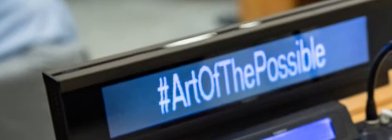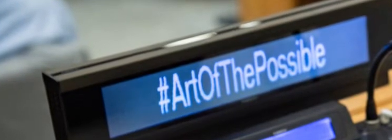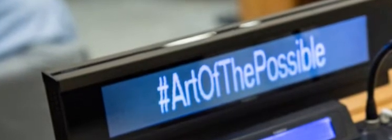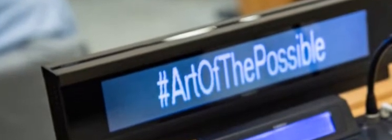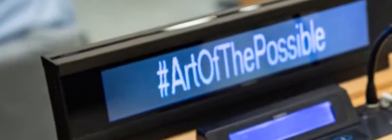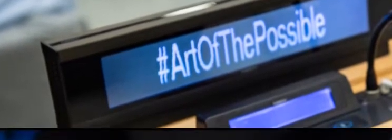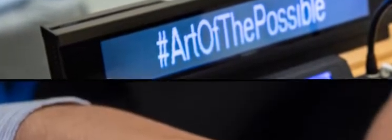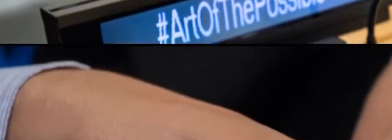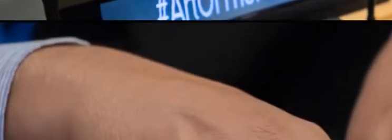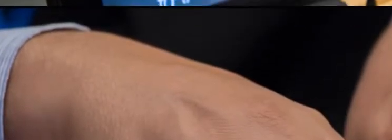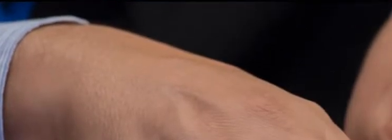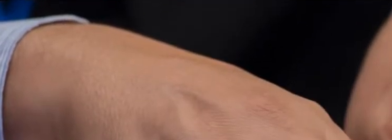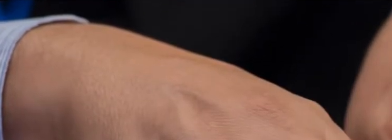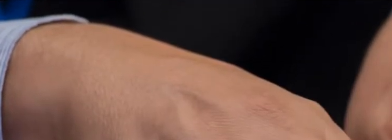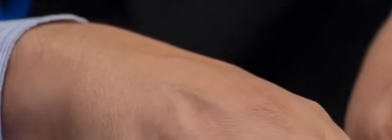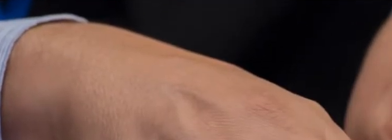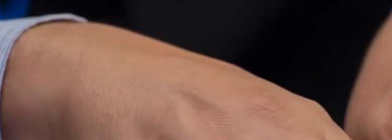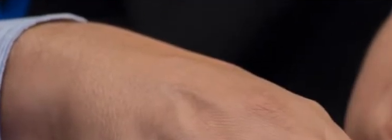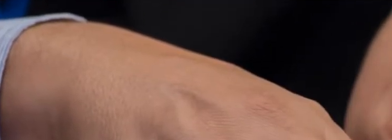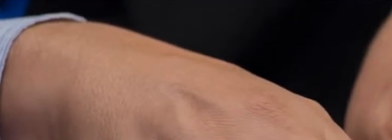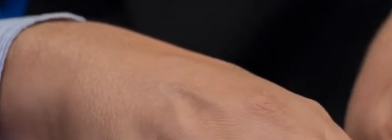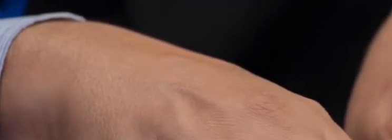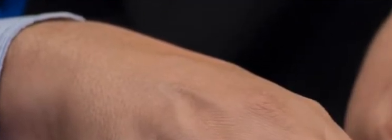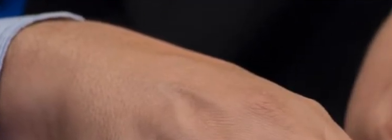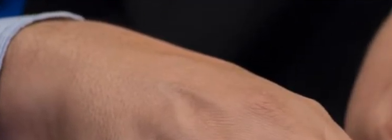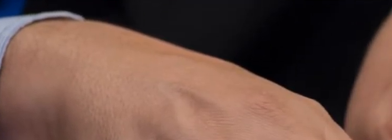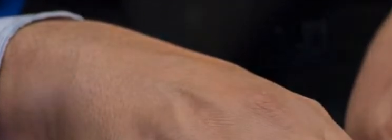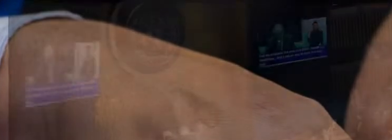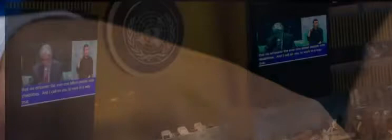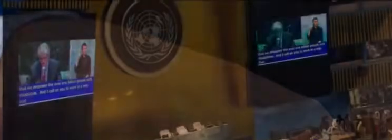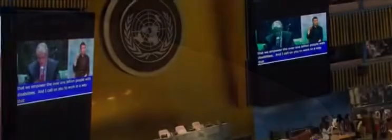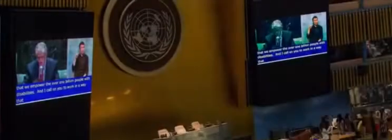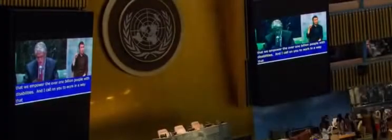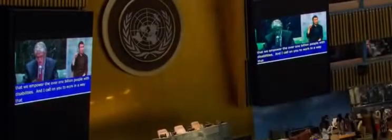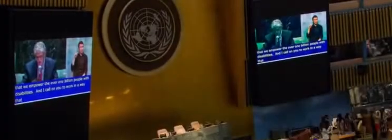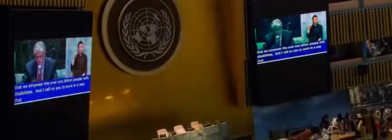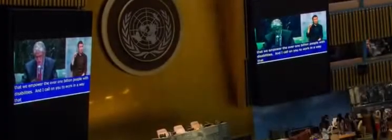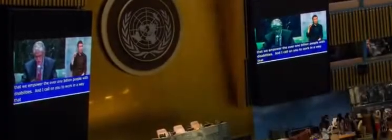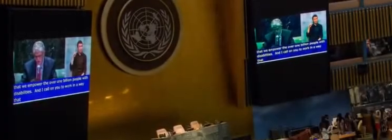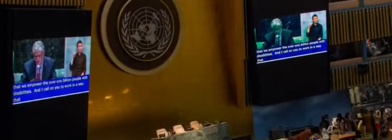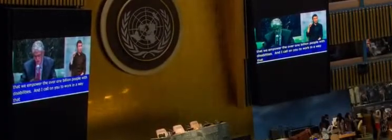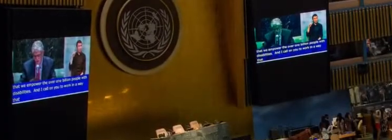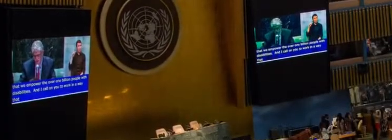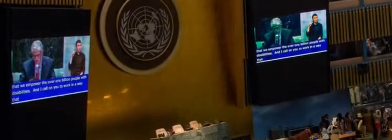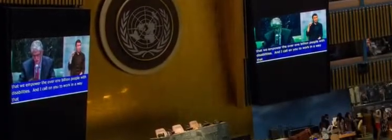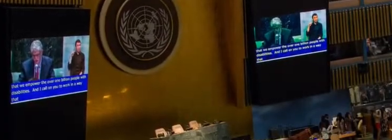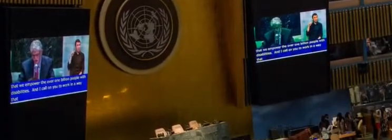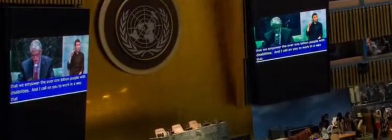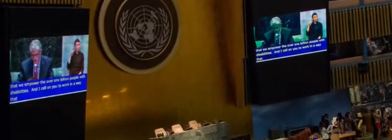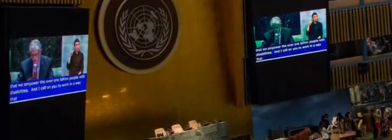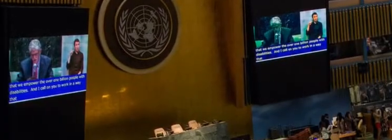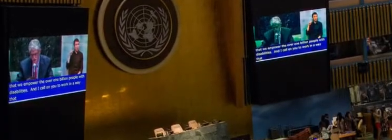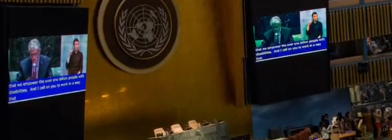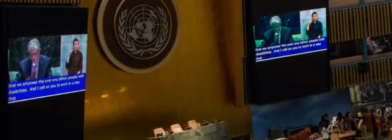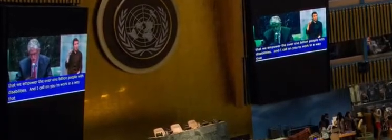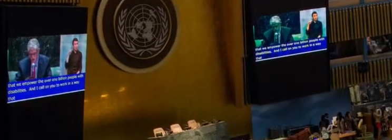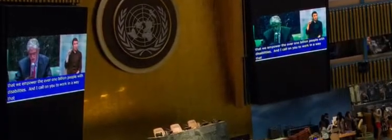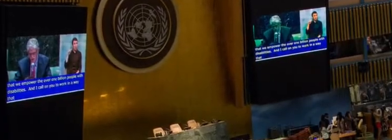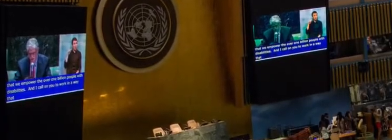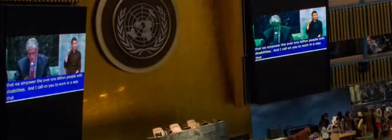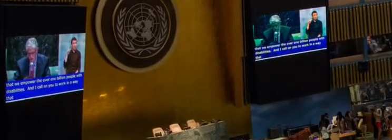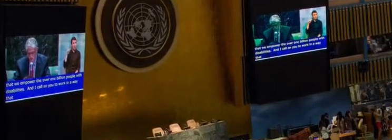et bien d'autres. Nous avons rendu plus accessibles les salles de réunion